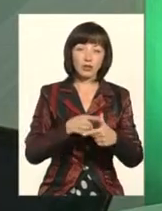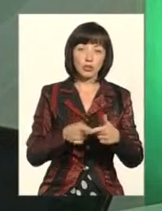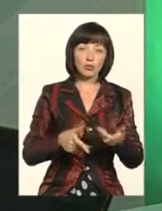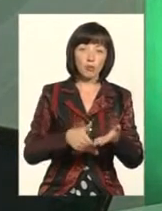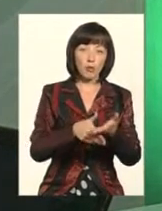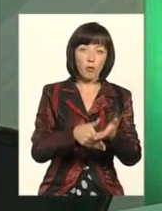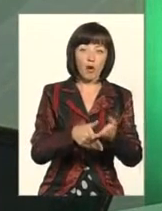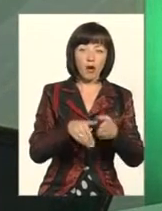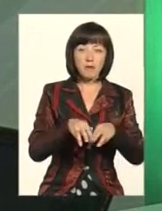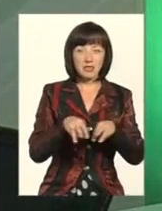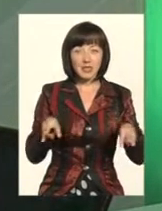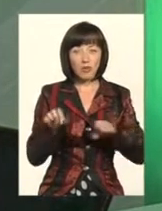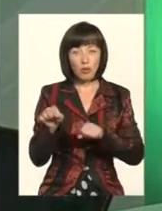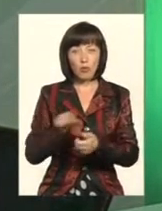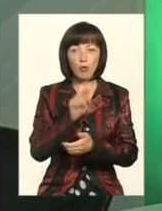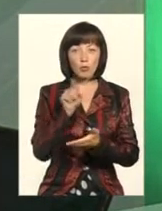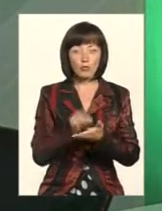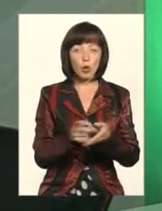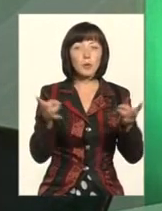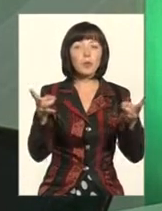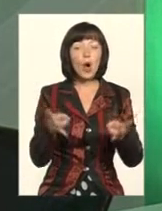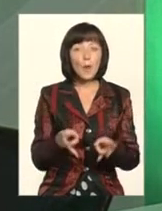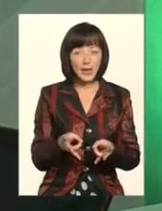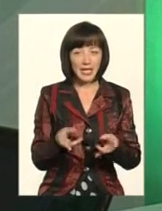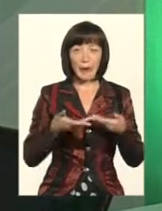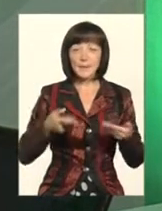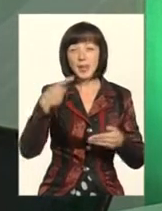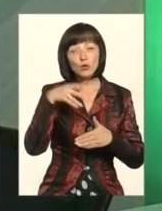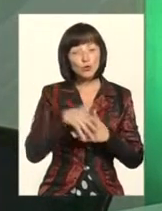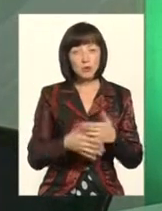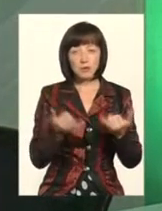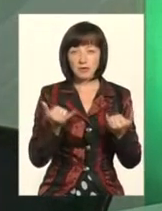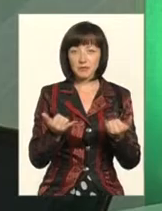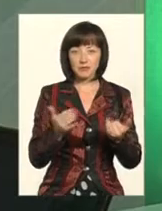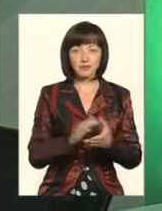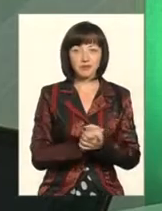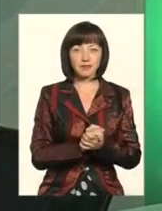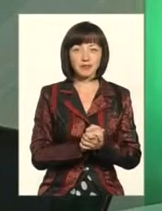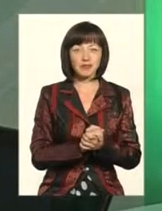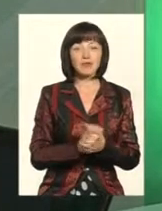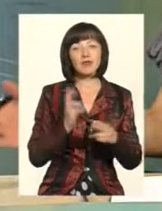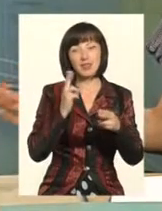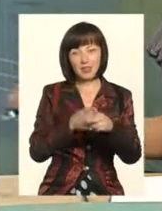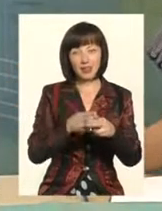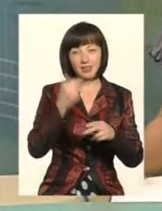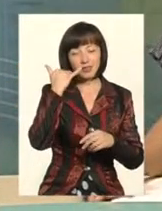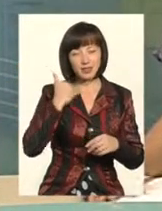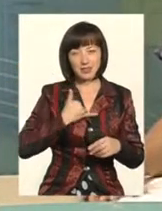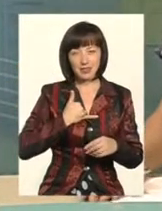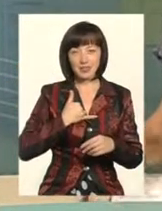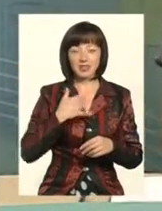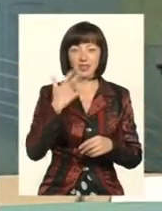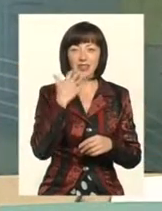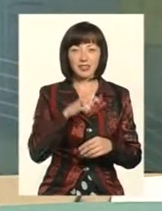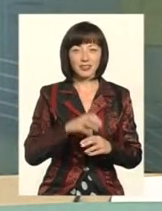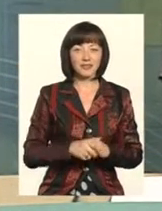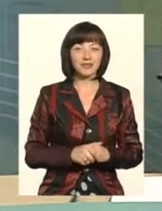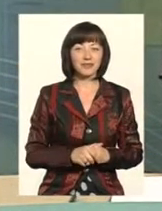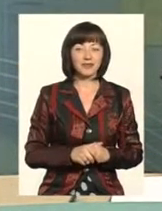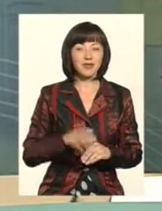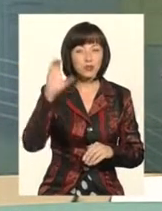сторони Міністерства оборони обов'язково необхідна. І ми розуміємо, що зараз у нас є завдання дзвінок, знову армії... в нас телефон гарячий. Слухаємо